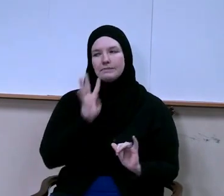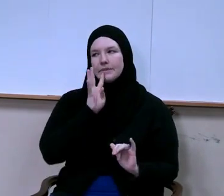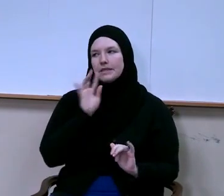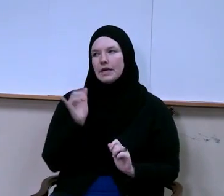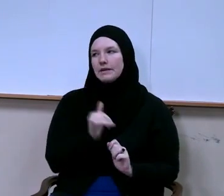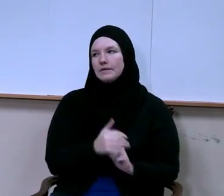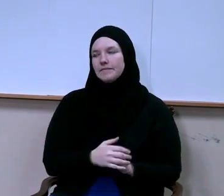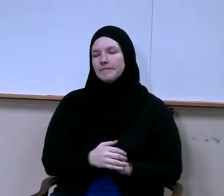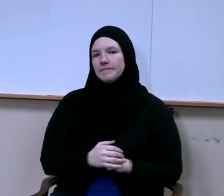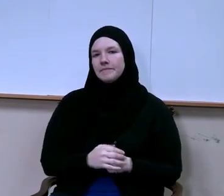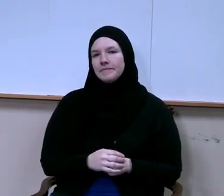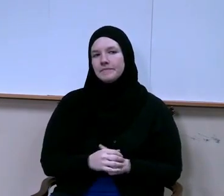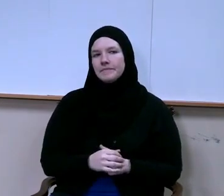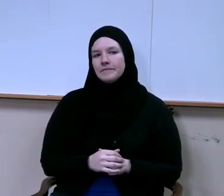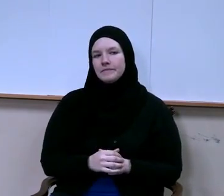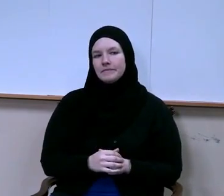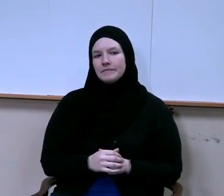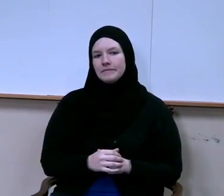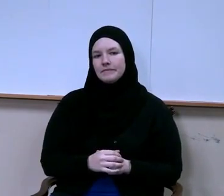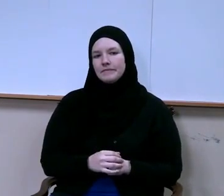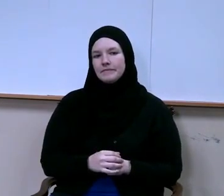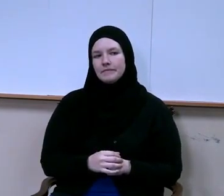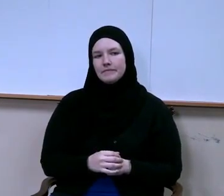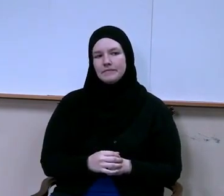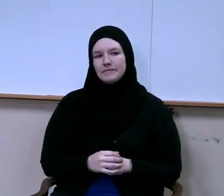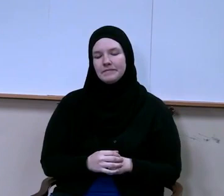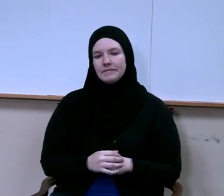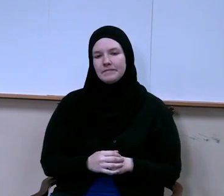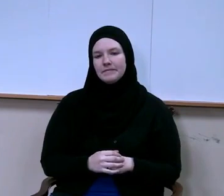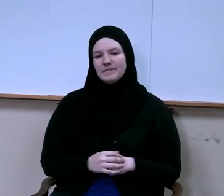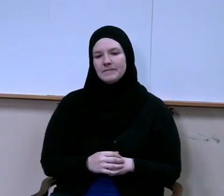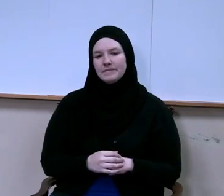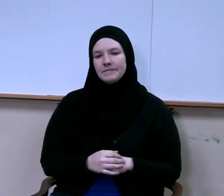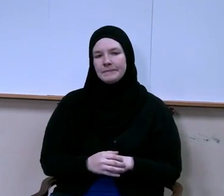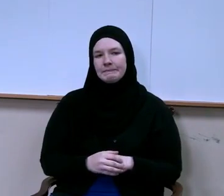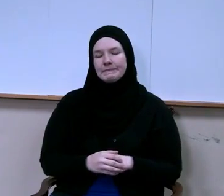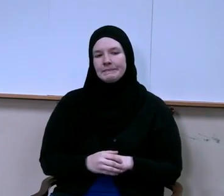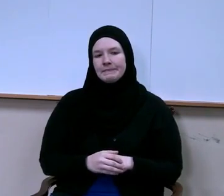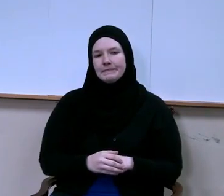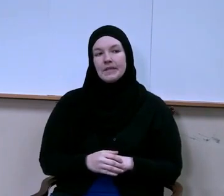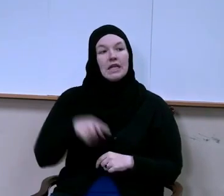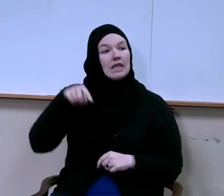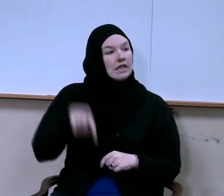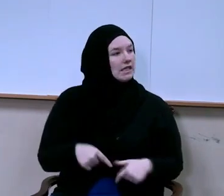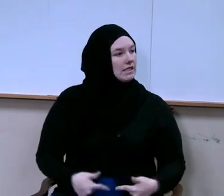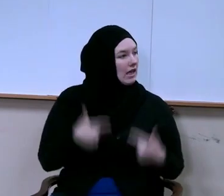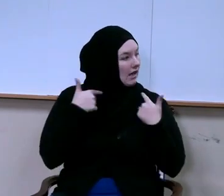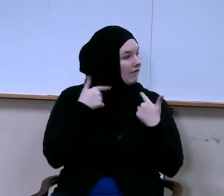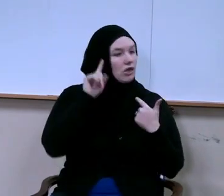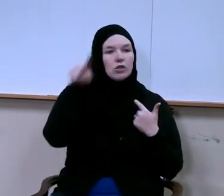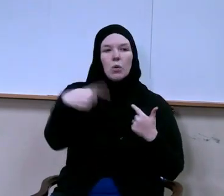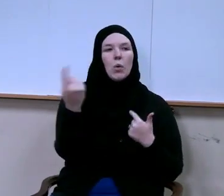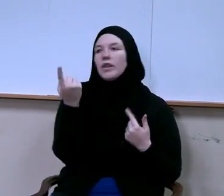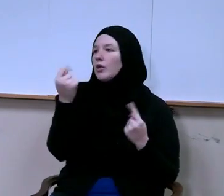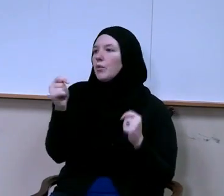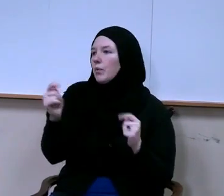ومغفرة من الله ورضوان وما الحياة الدنيا إلا متاع الغرور. This life is